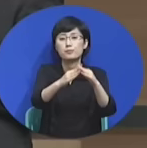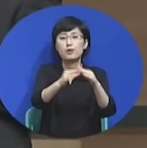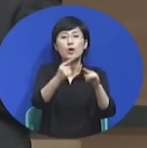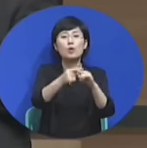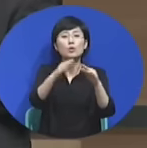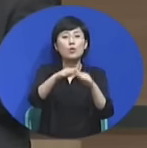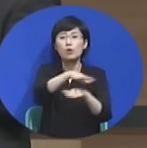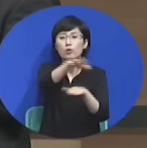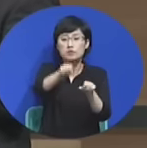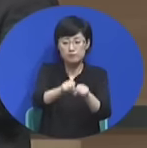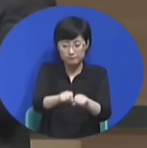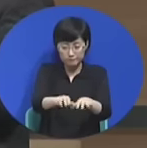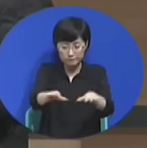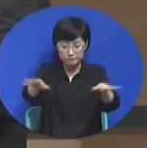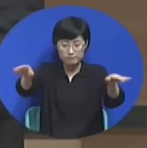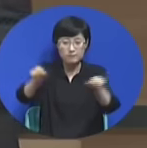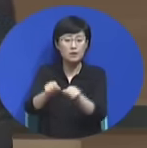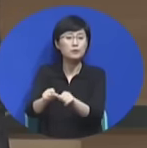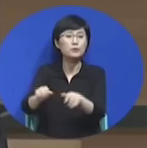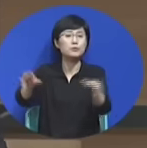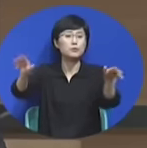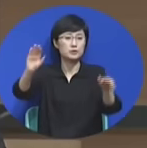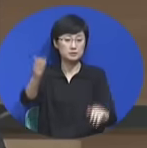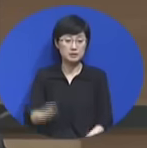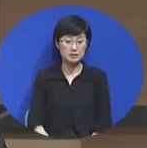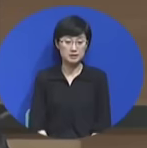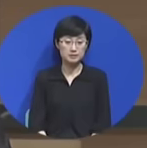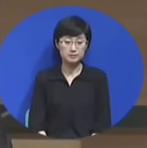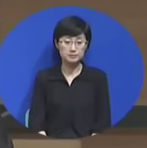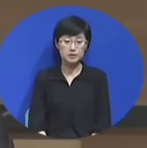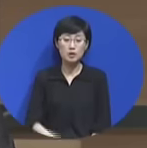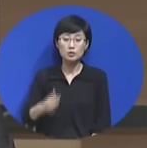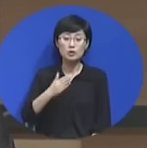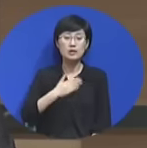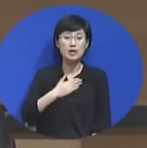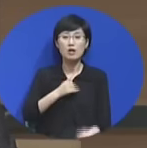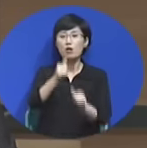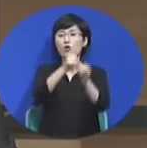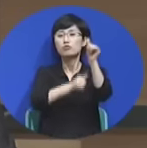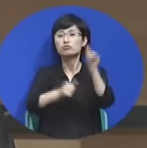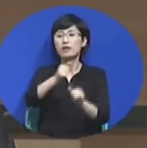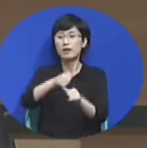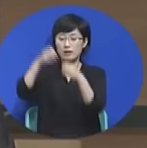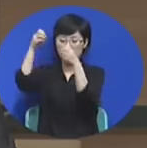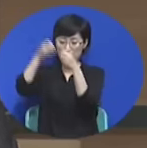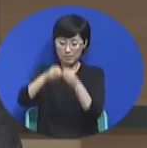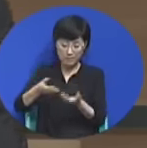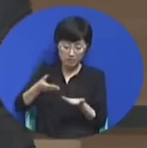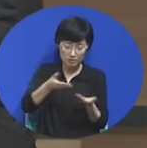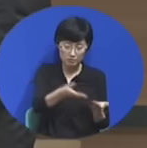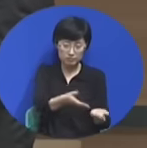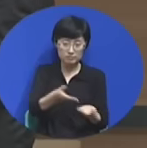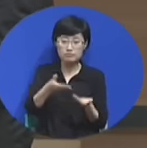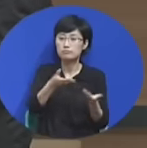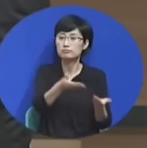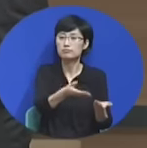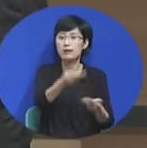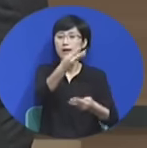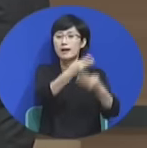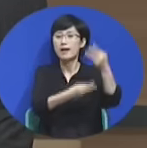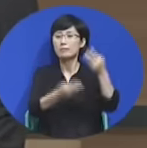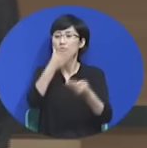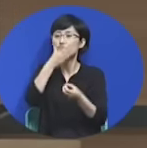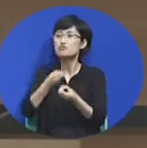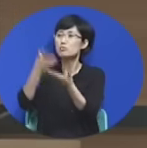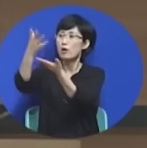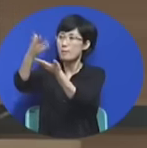교회에 막 전달되는 거예요. 会传达到我的教会。 네. 이것이 어디로 갑니까? 나의 후대로. 这会走到哪里呢？到我的后代。 우리 렘넌트에게 이